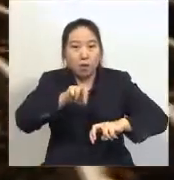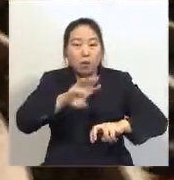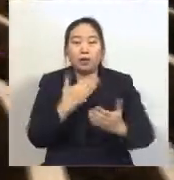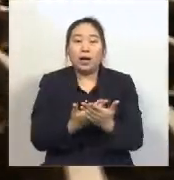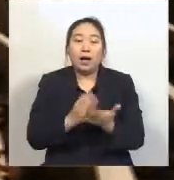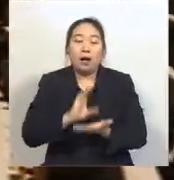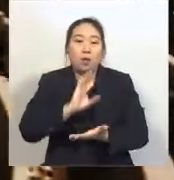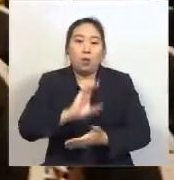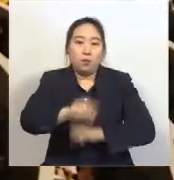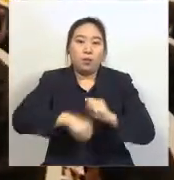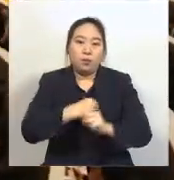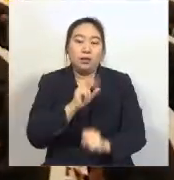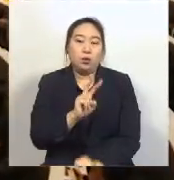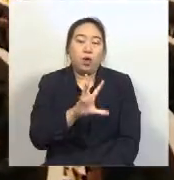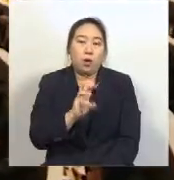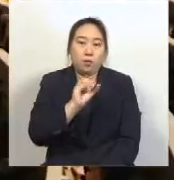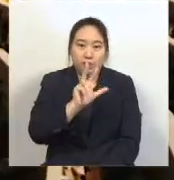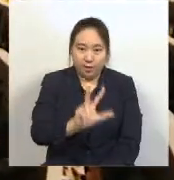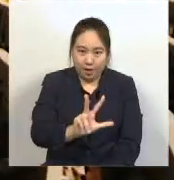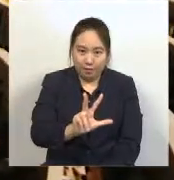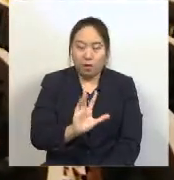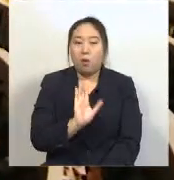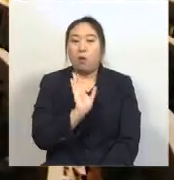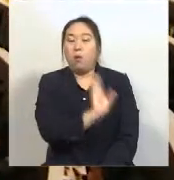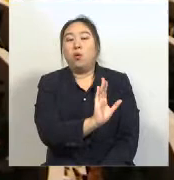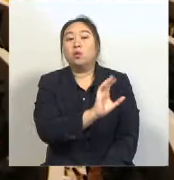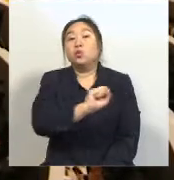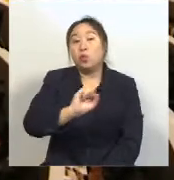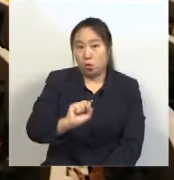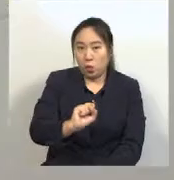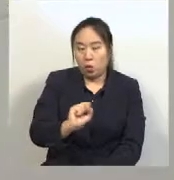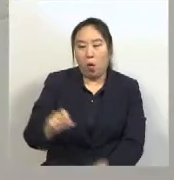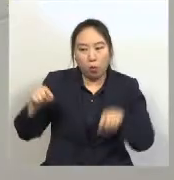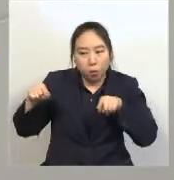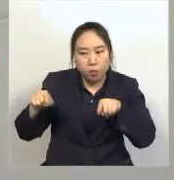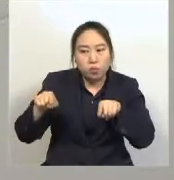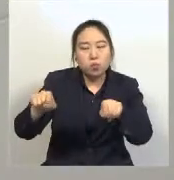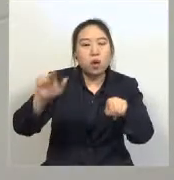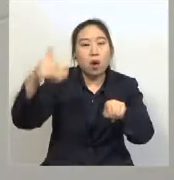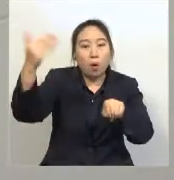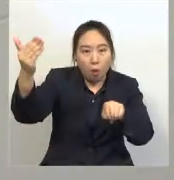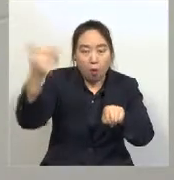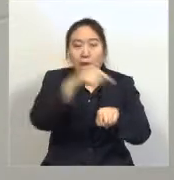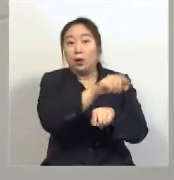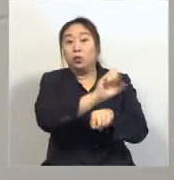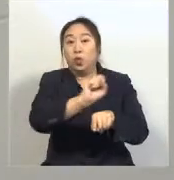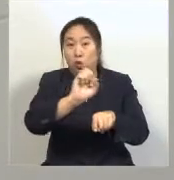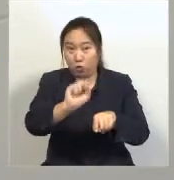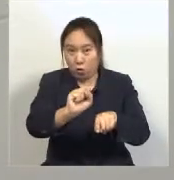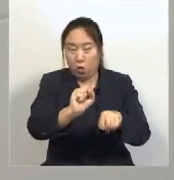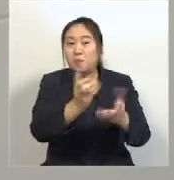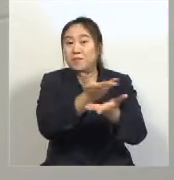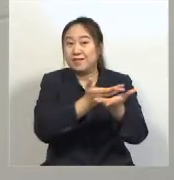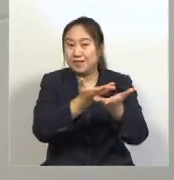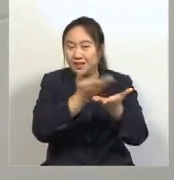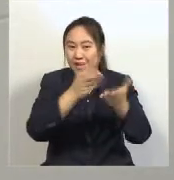ชบัญญัติงบประมาณปี2563ของสภาผู้แทนราษฎรก่อนที่สภาผู้แทนราษฎรจะพิจาร